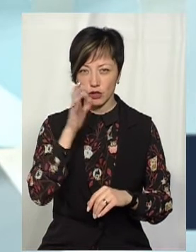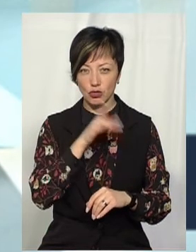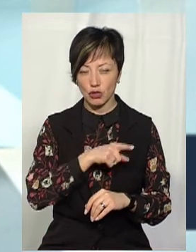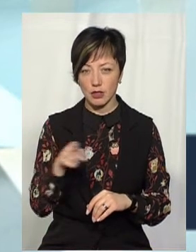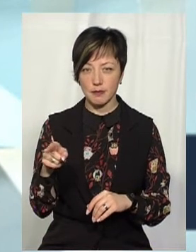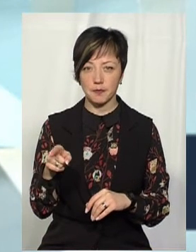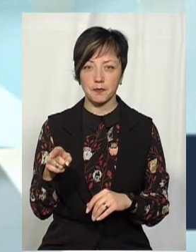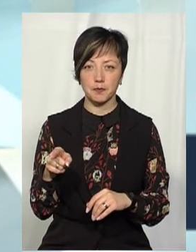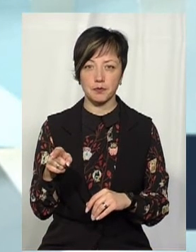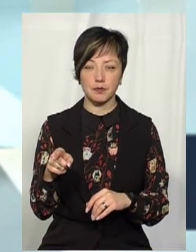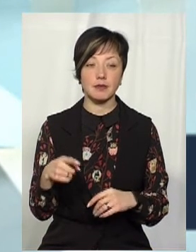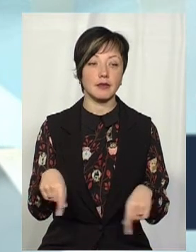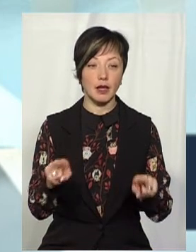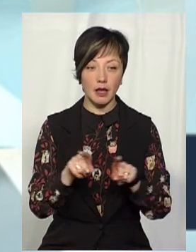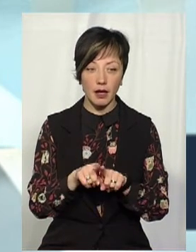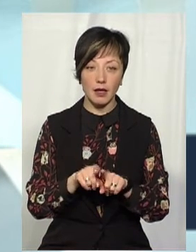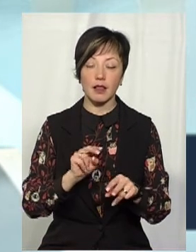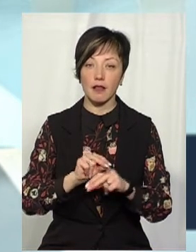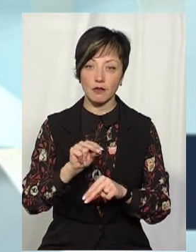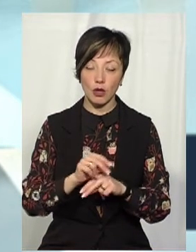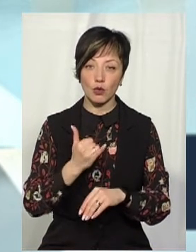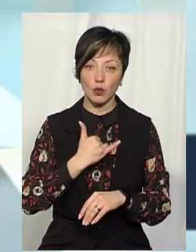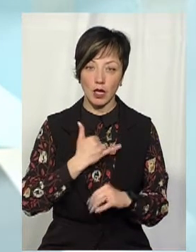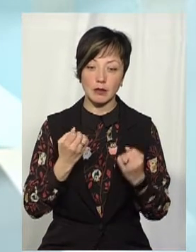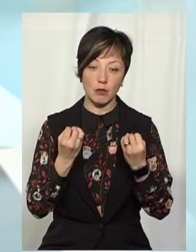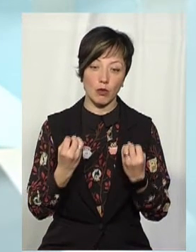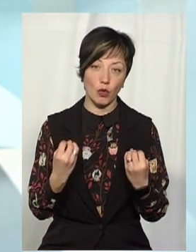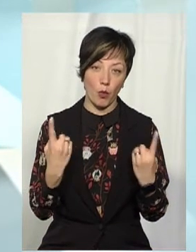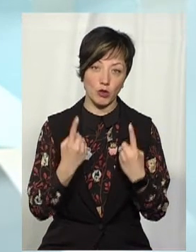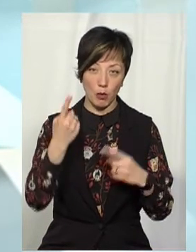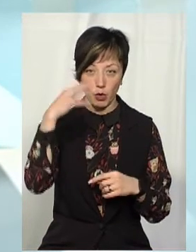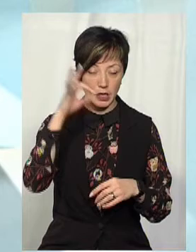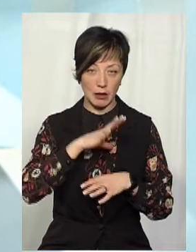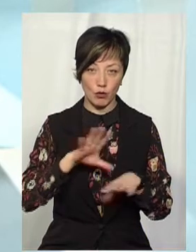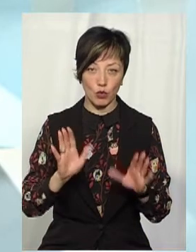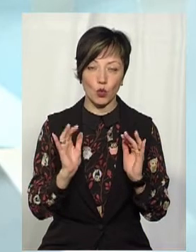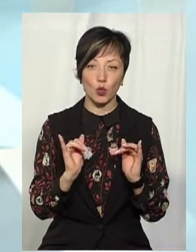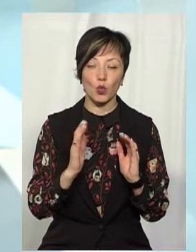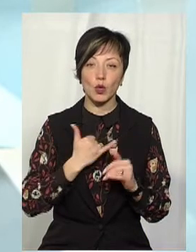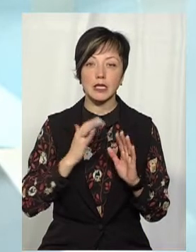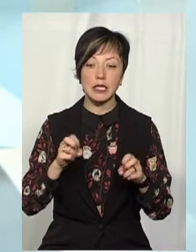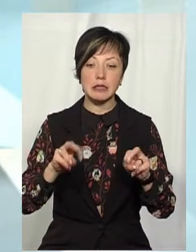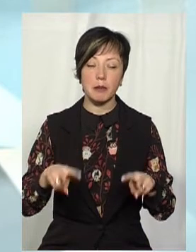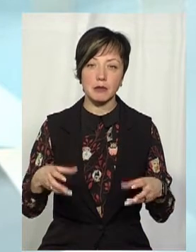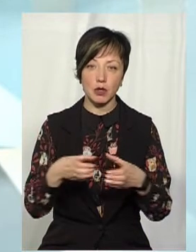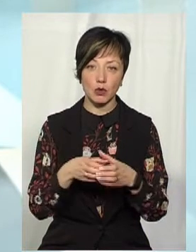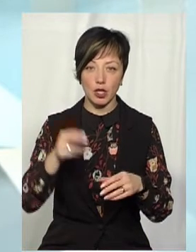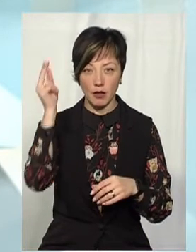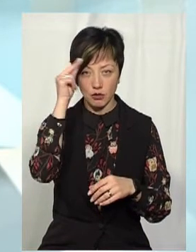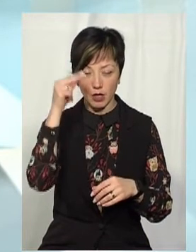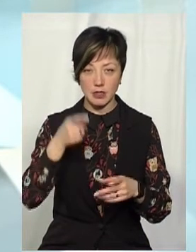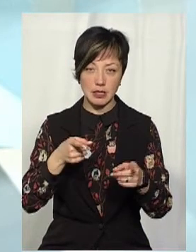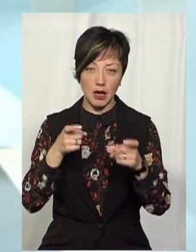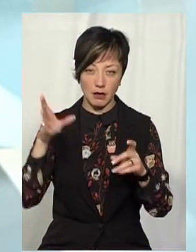час, тому що таких навчань в нас для простих поліцейських не було. В нас тільки спецпідрозділи навчаються